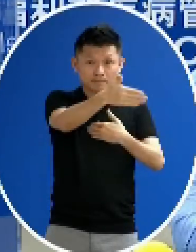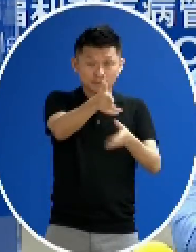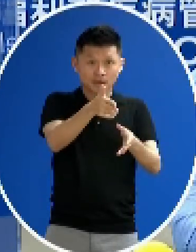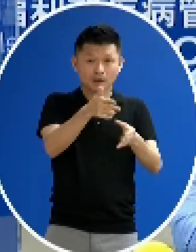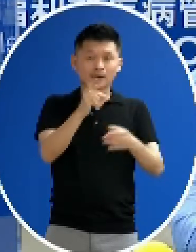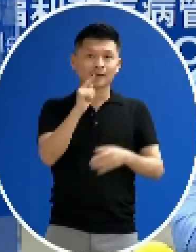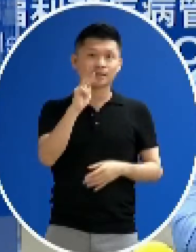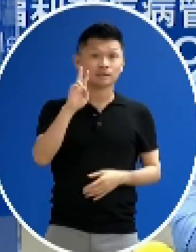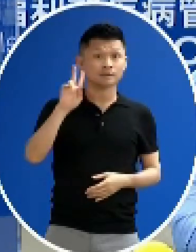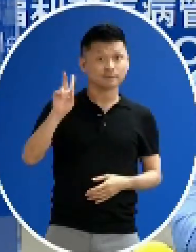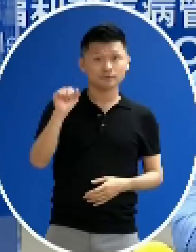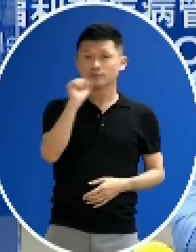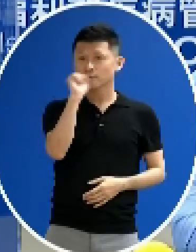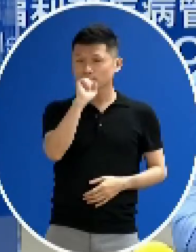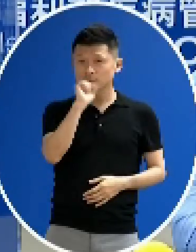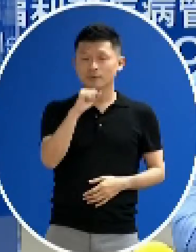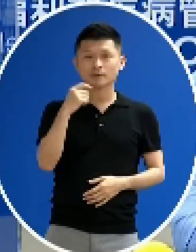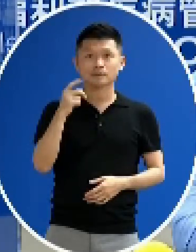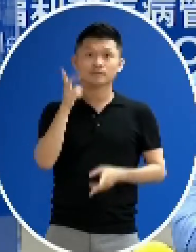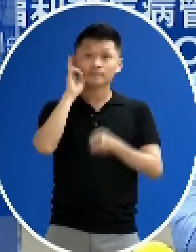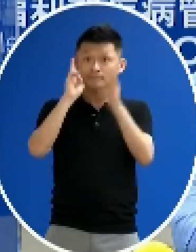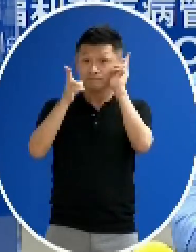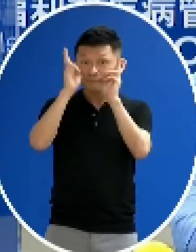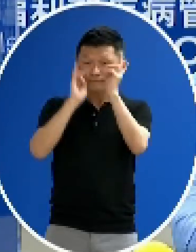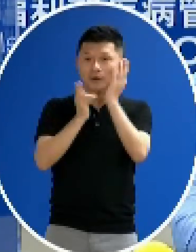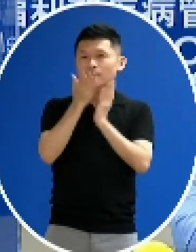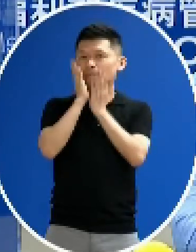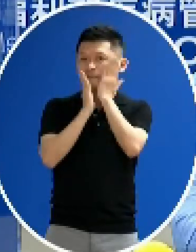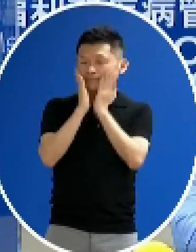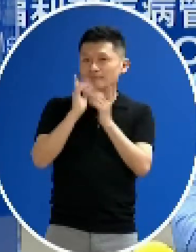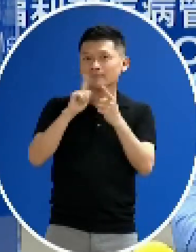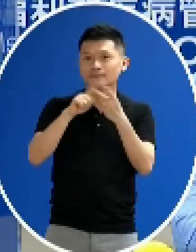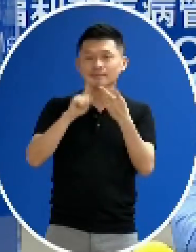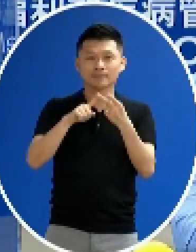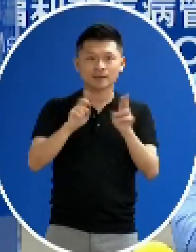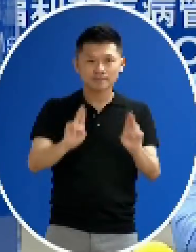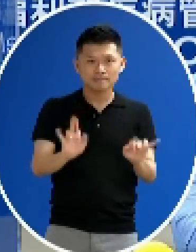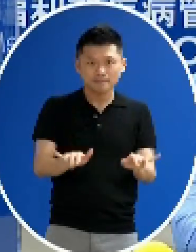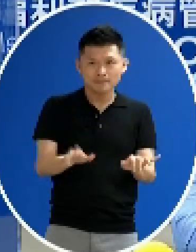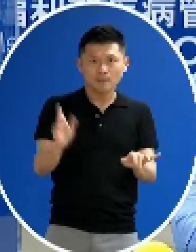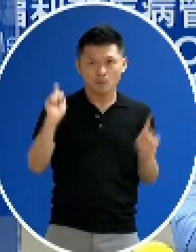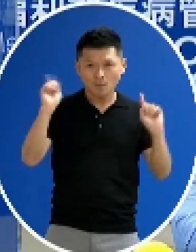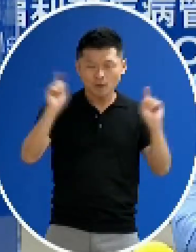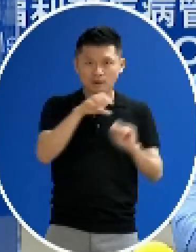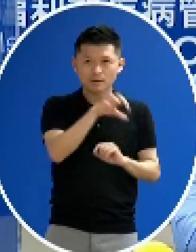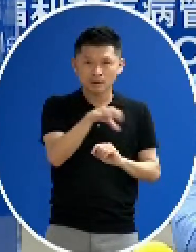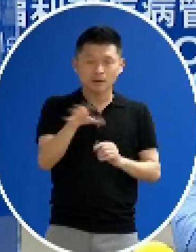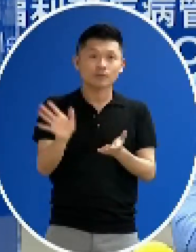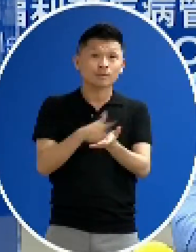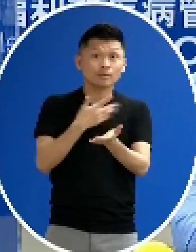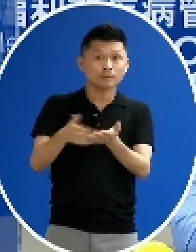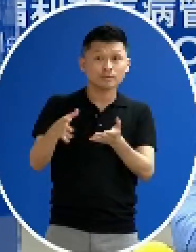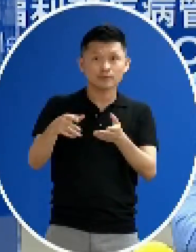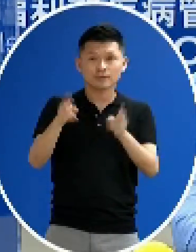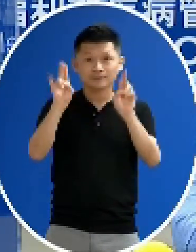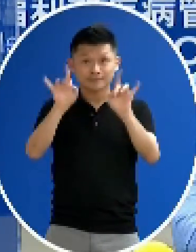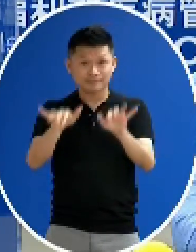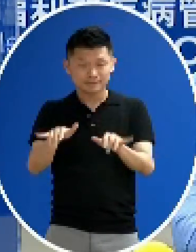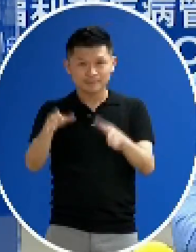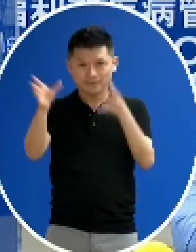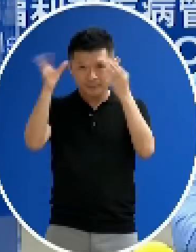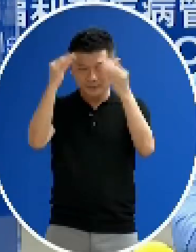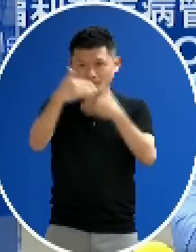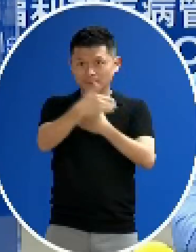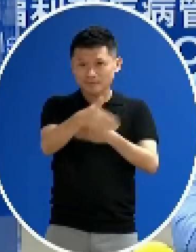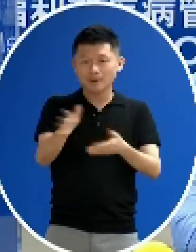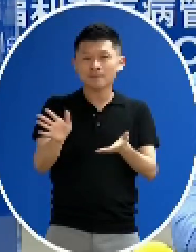MTV、KTV、理容院、游艺场所、电子游戏场。休闲资讯休闲场所、休